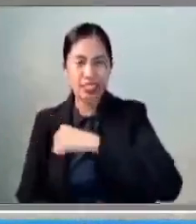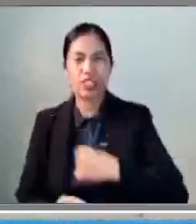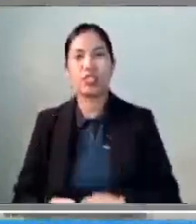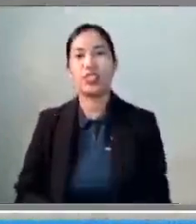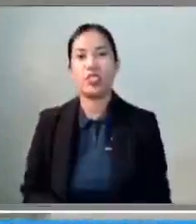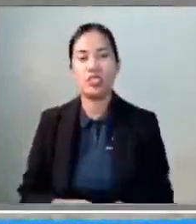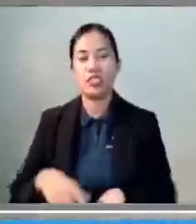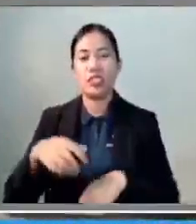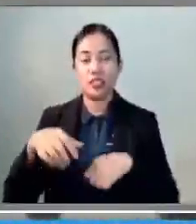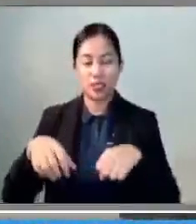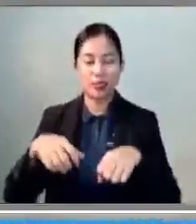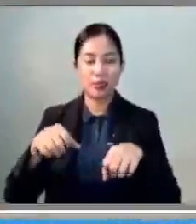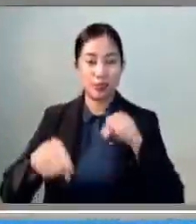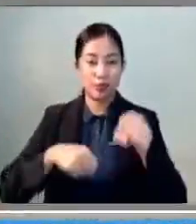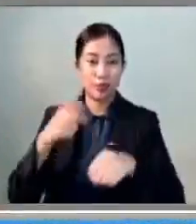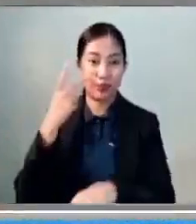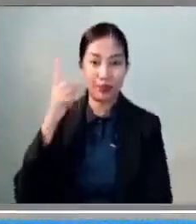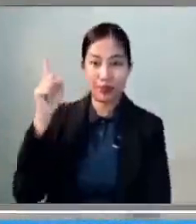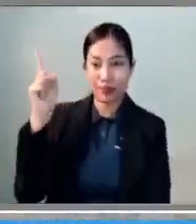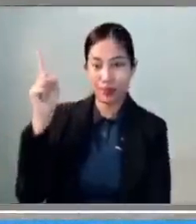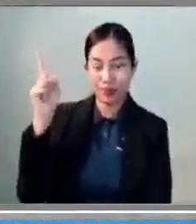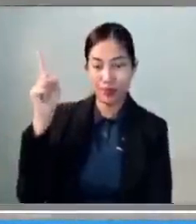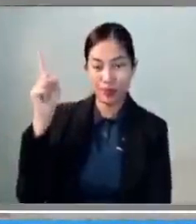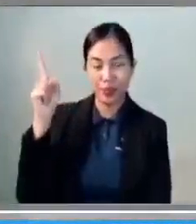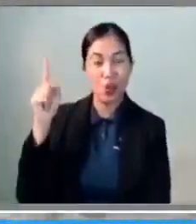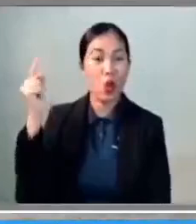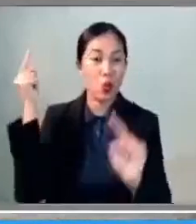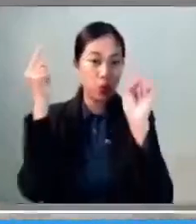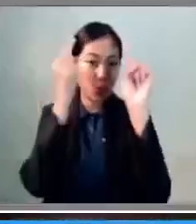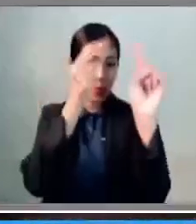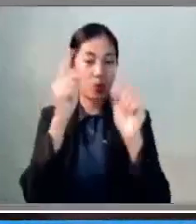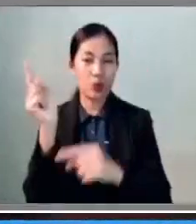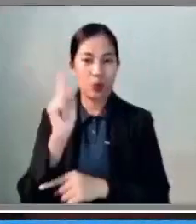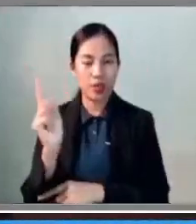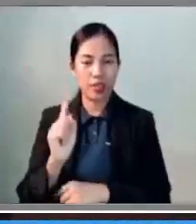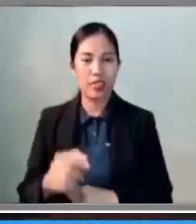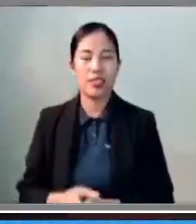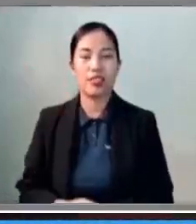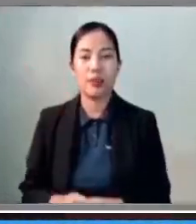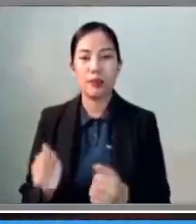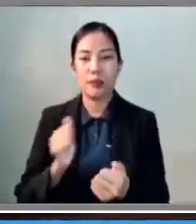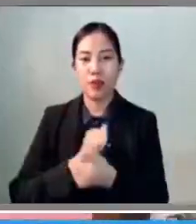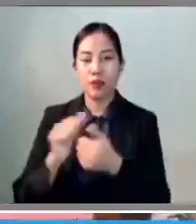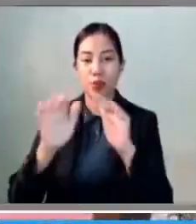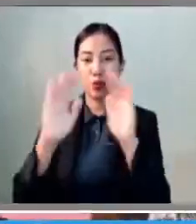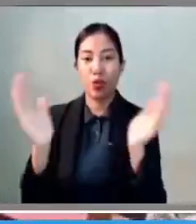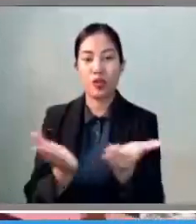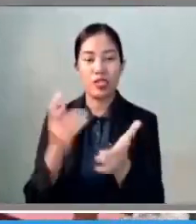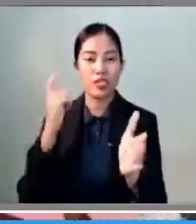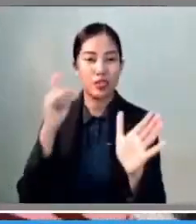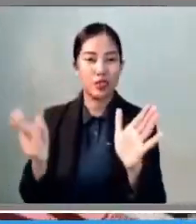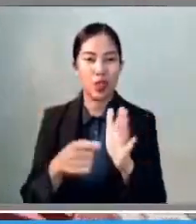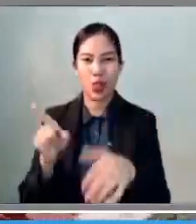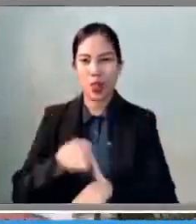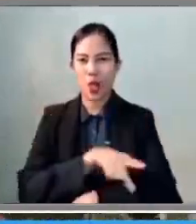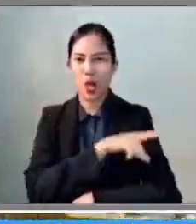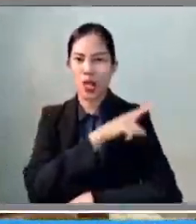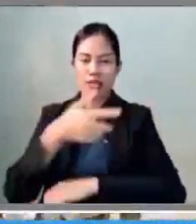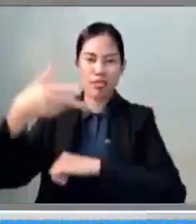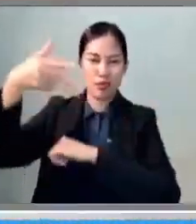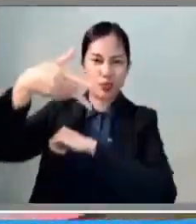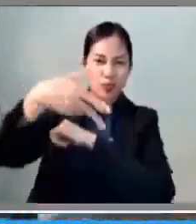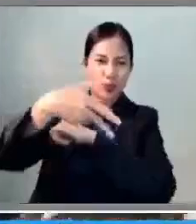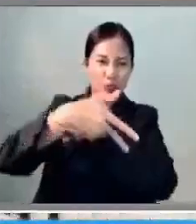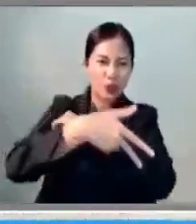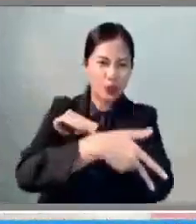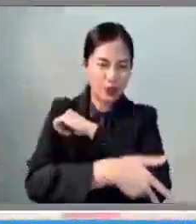hagdan. Goal po ng mga organizer na malampasan ang world record na longest urban downhill course na kasalukuyang